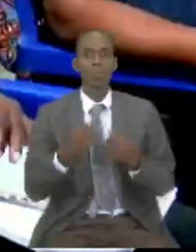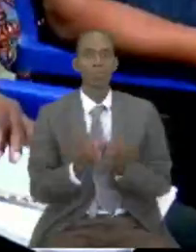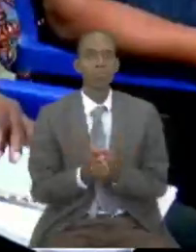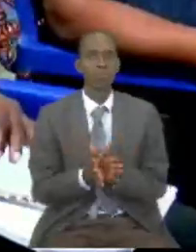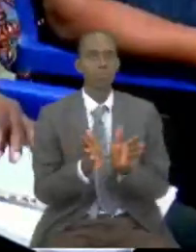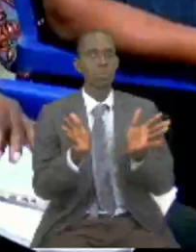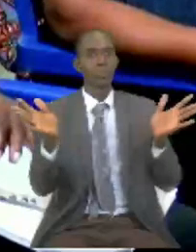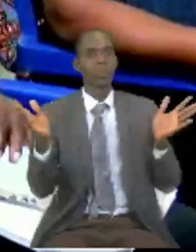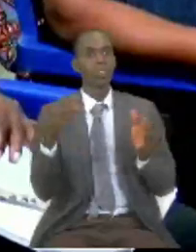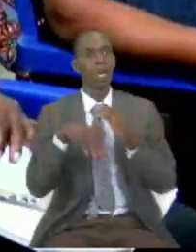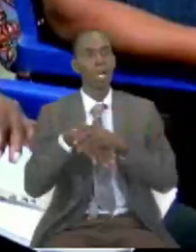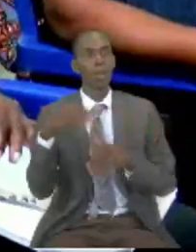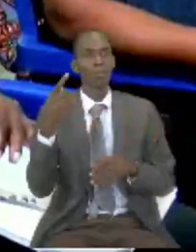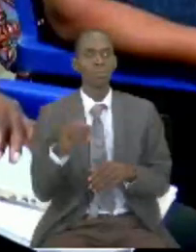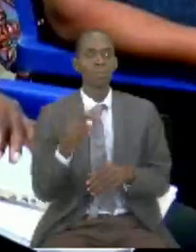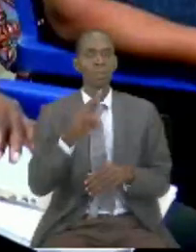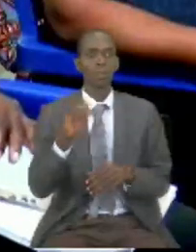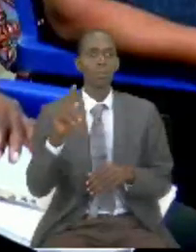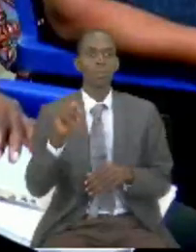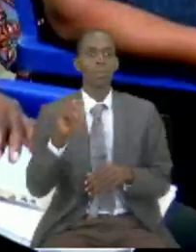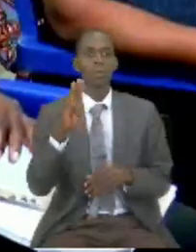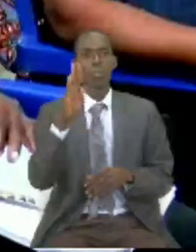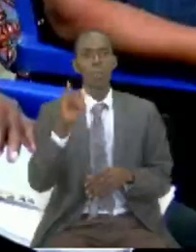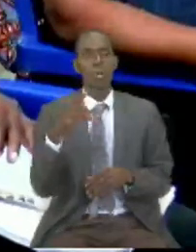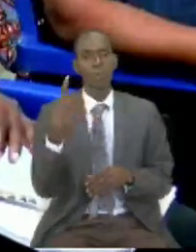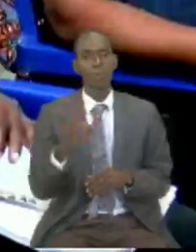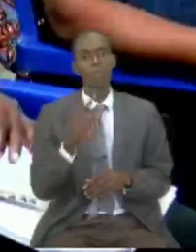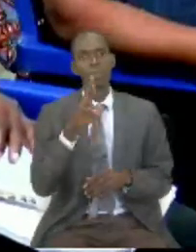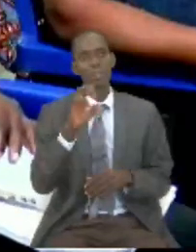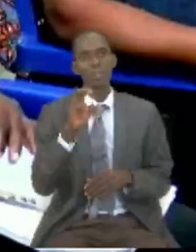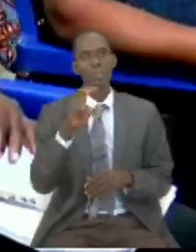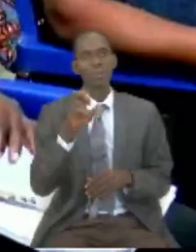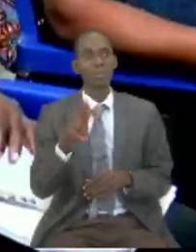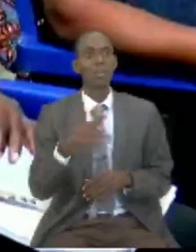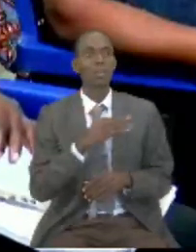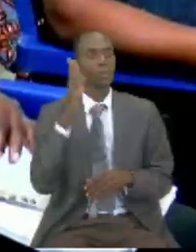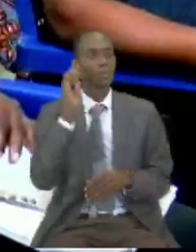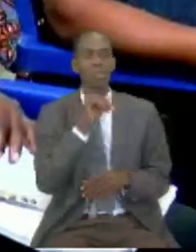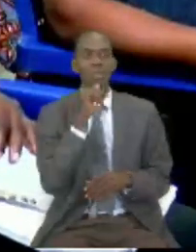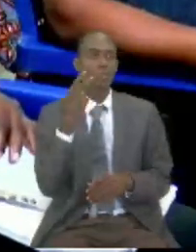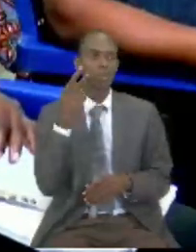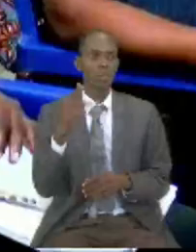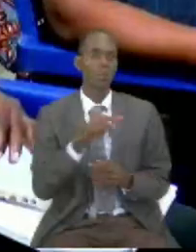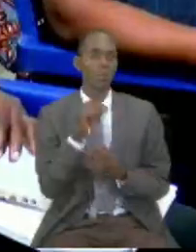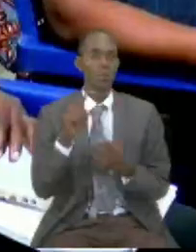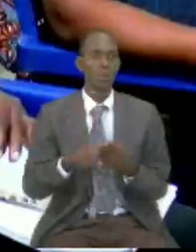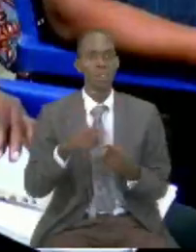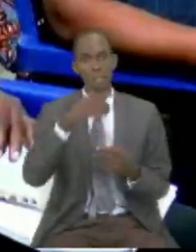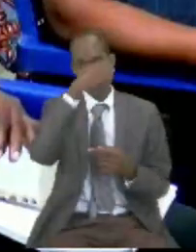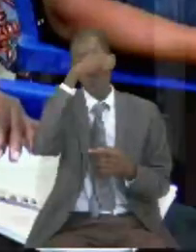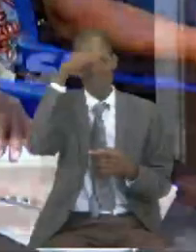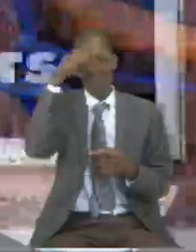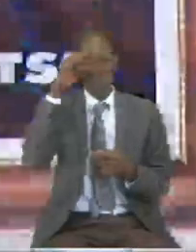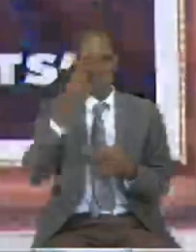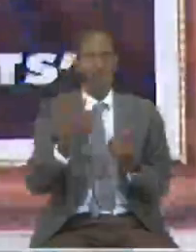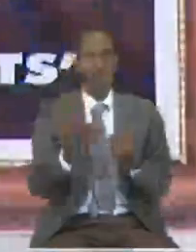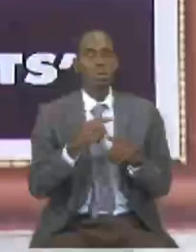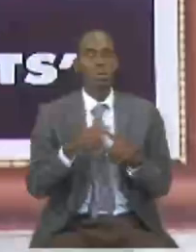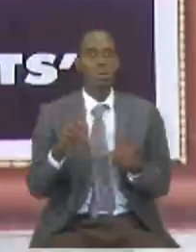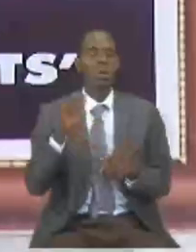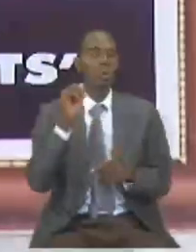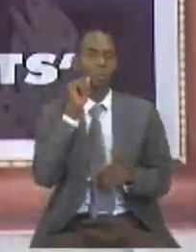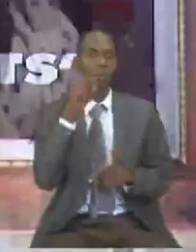courant. Il n'aperçoit point la chaleur quand elle vient. Et son feuillage reste